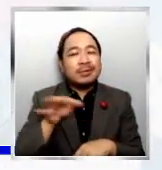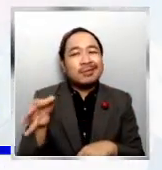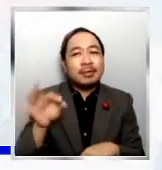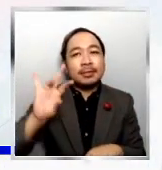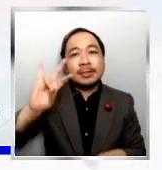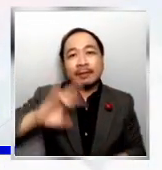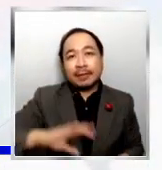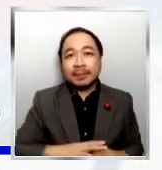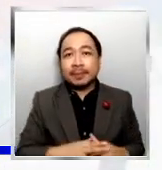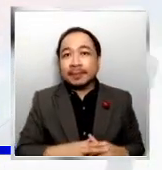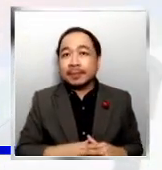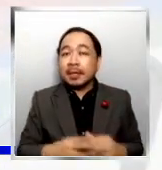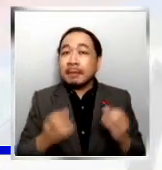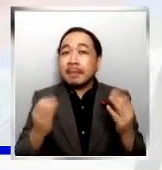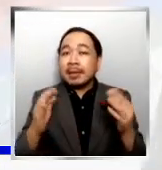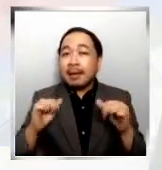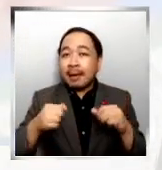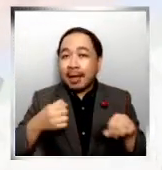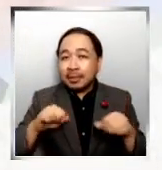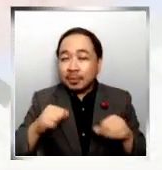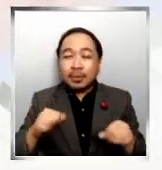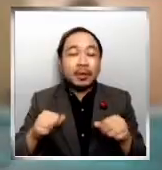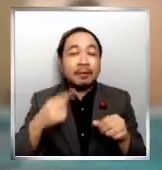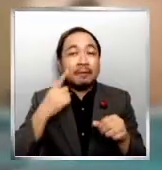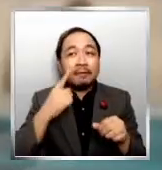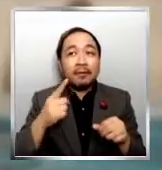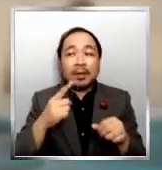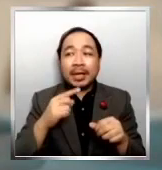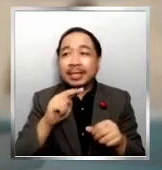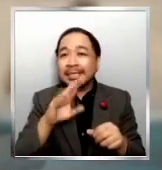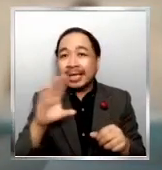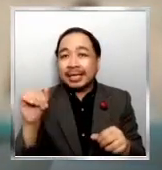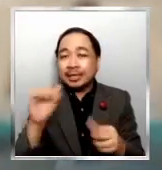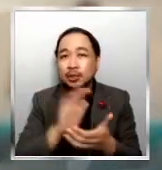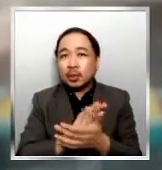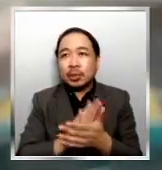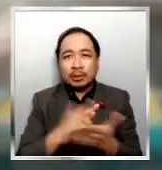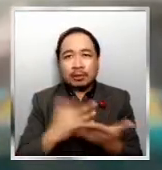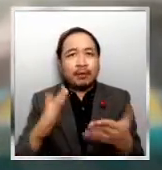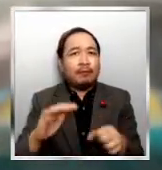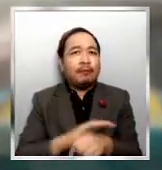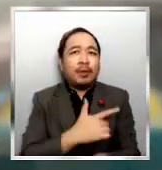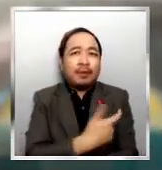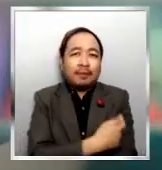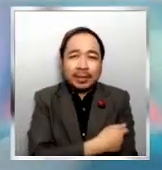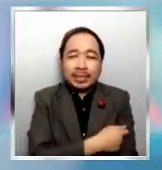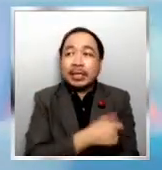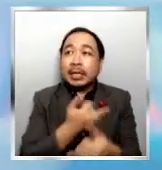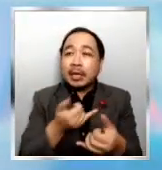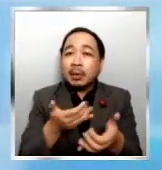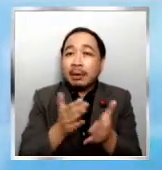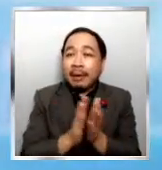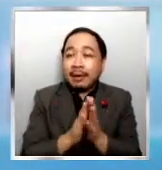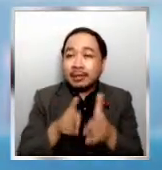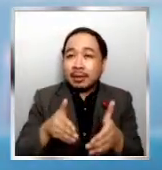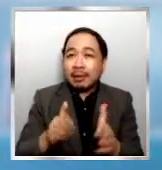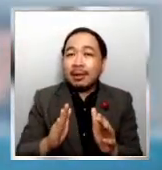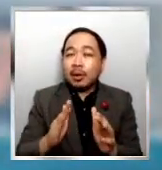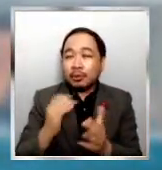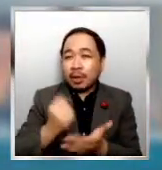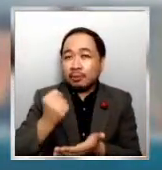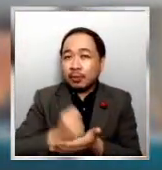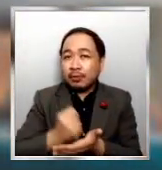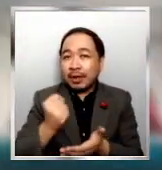Maraming atleta mula sa NCAA schools ang fully vaccinated na at humihingi na rin ng permiso ang NCAA para